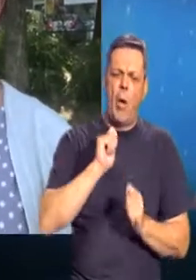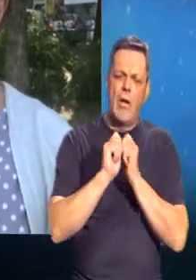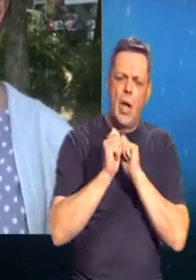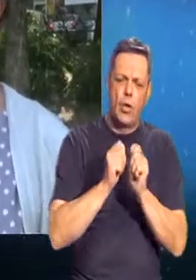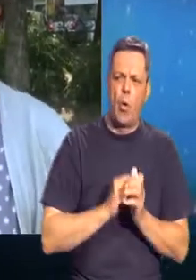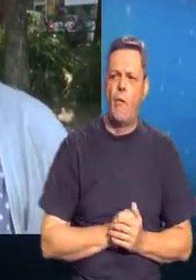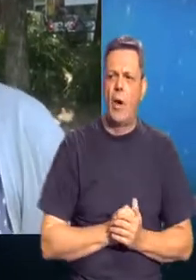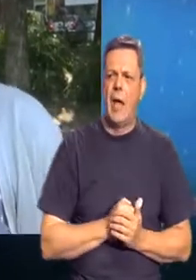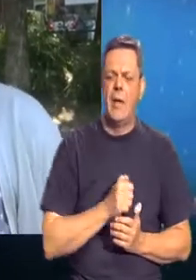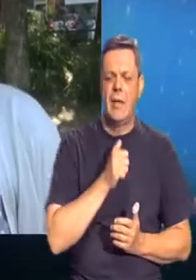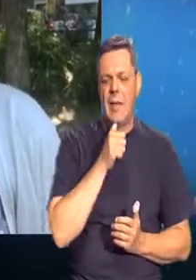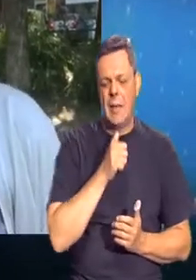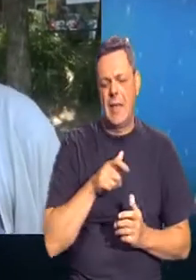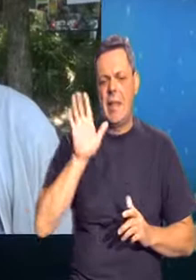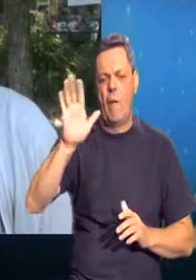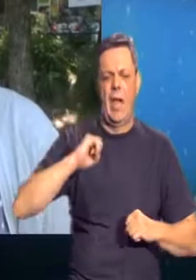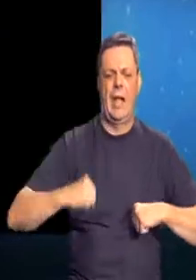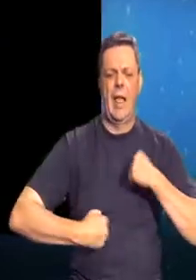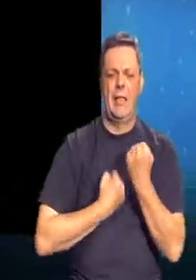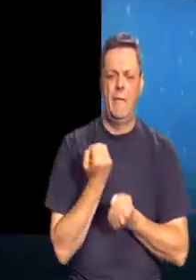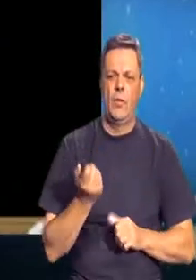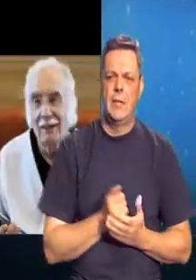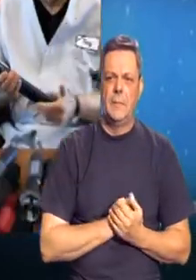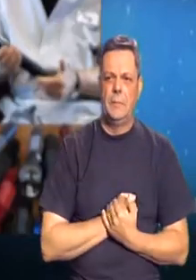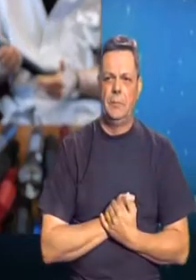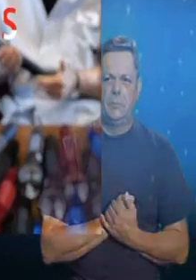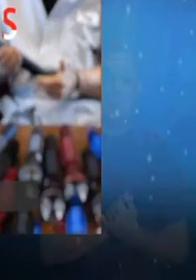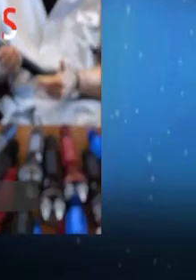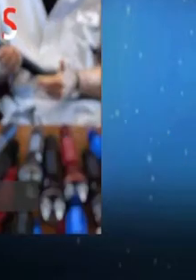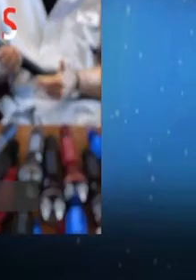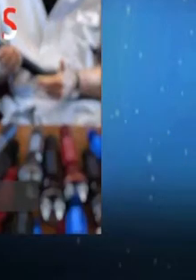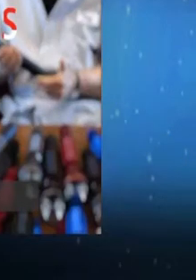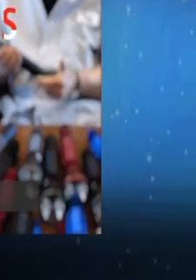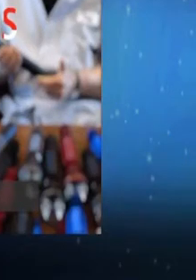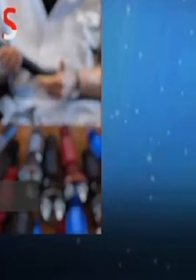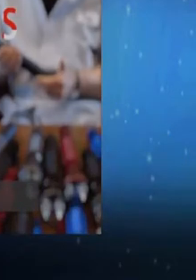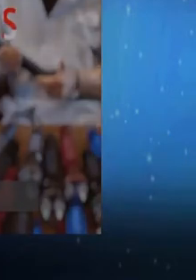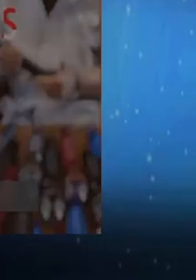dogovora i kreativnosti.